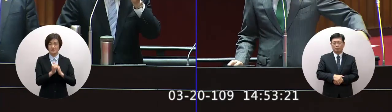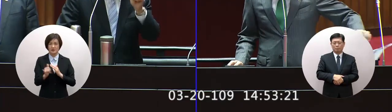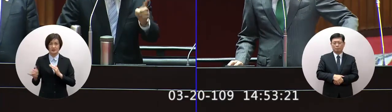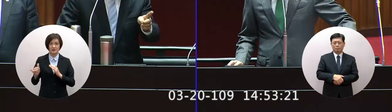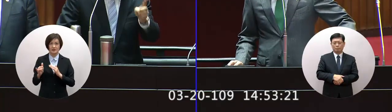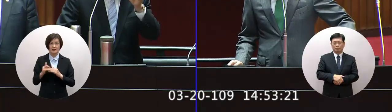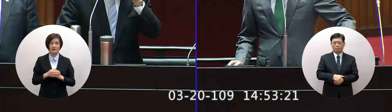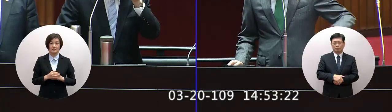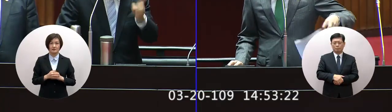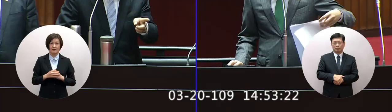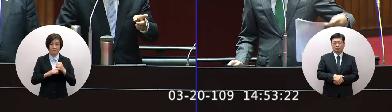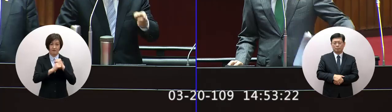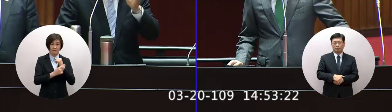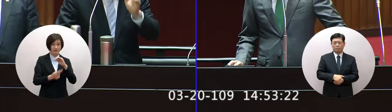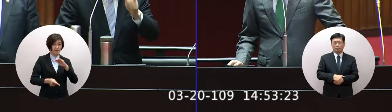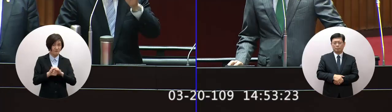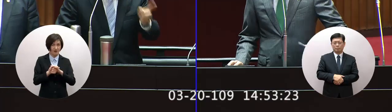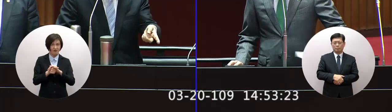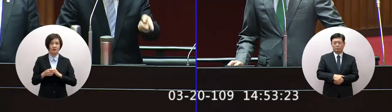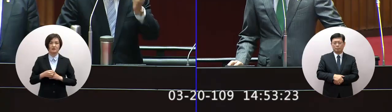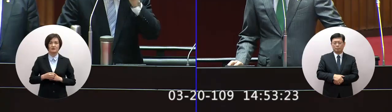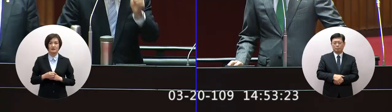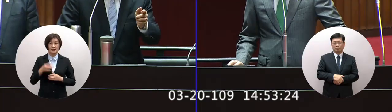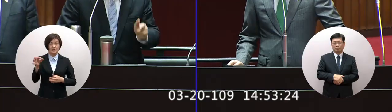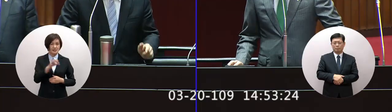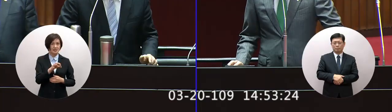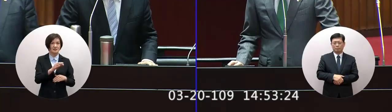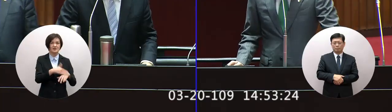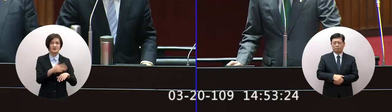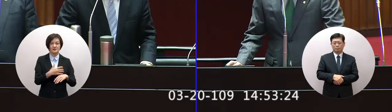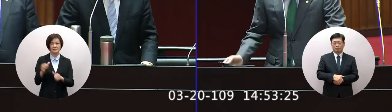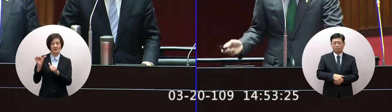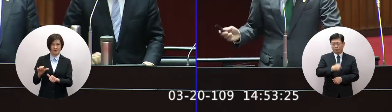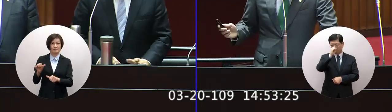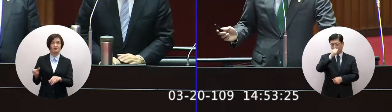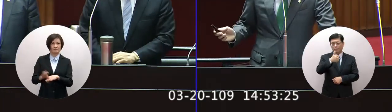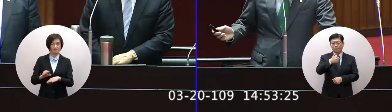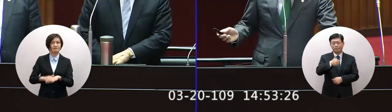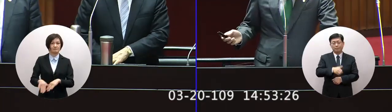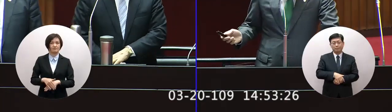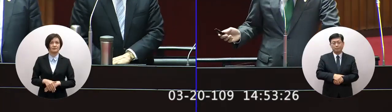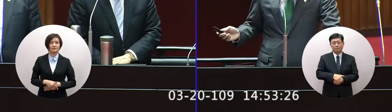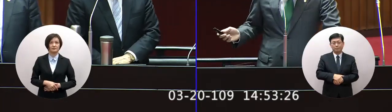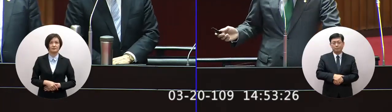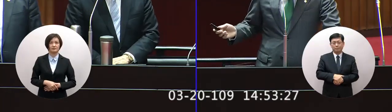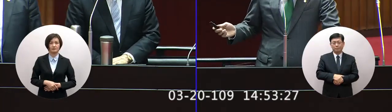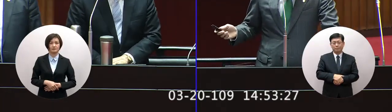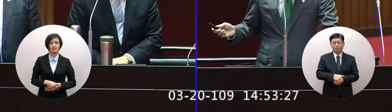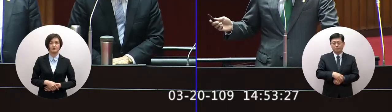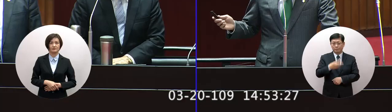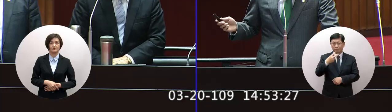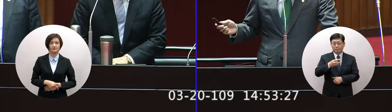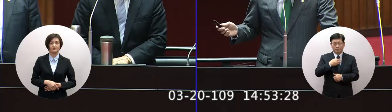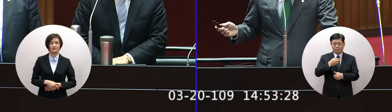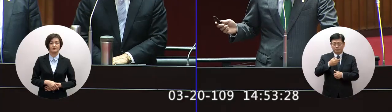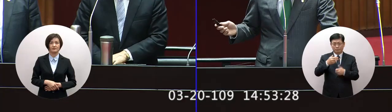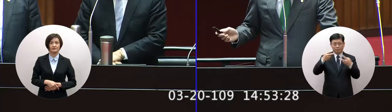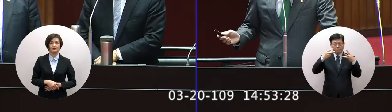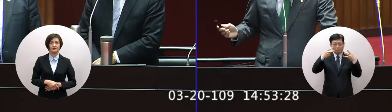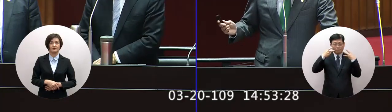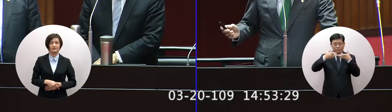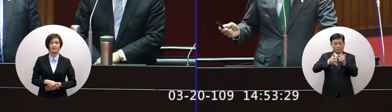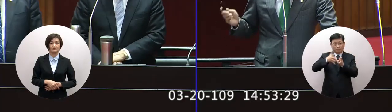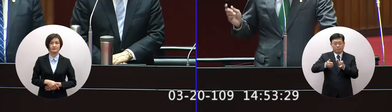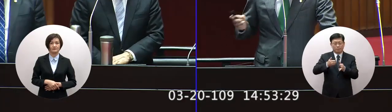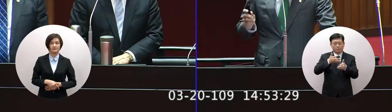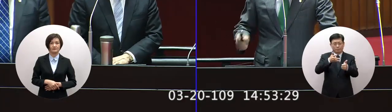反要求等，不但不能领钱，还会被罚。 好，谢谢。那个同时请教育部潘部长一起上来，